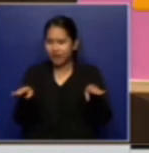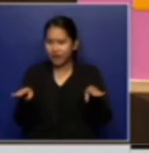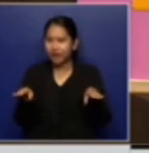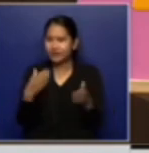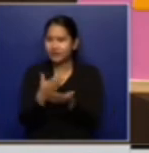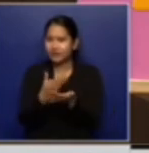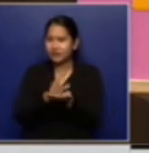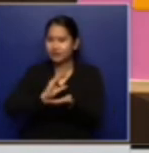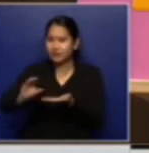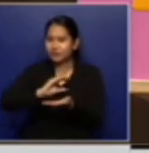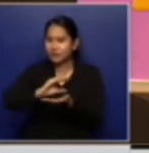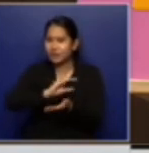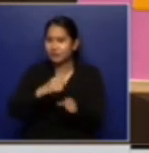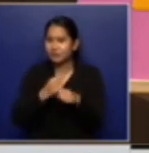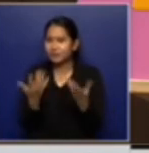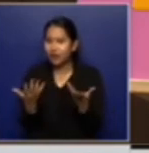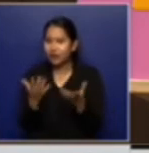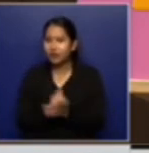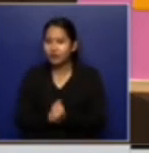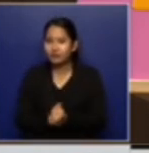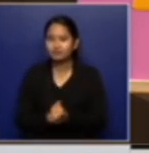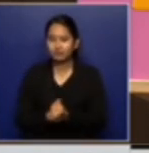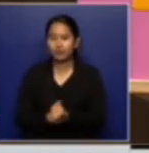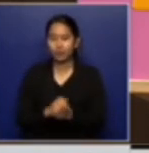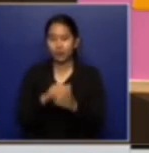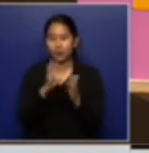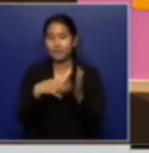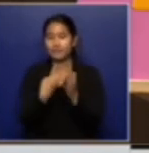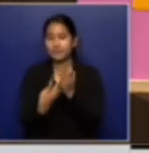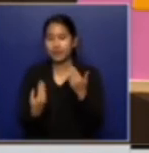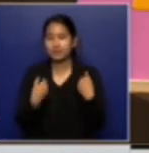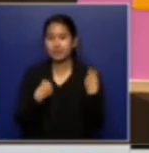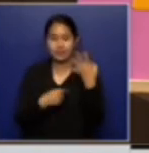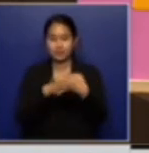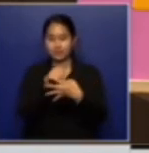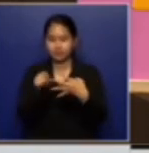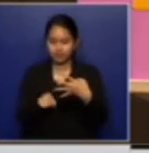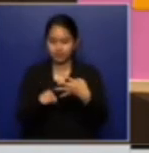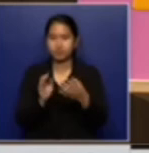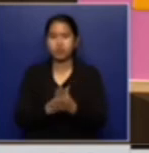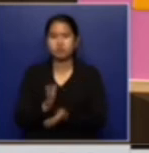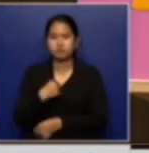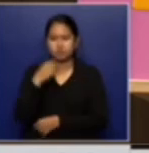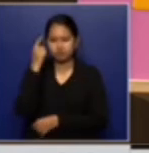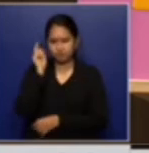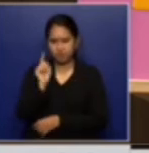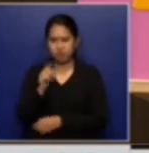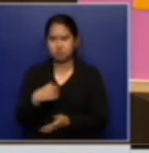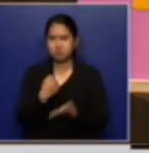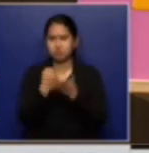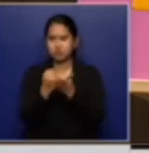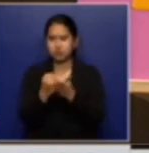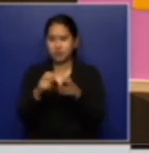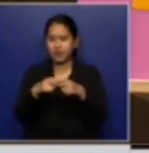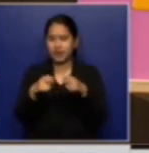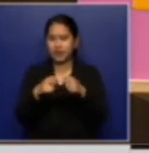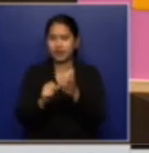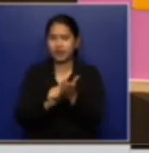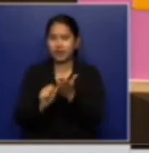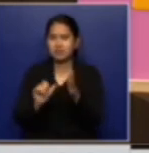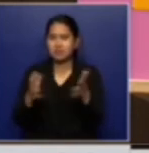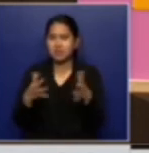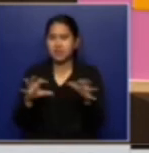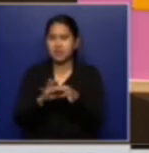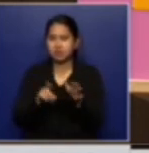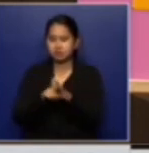งบ้างเกณฑ์ต่างๆที่วางไว้4มาตรการต่างๆเนี่ยผมว่ามันไม่ได้เอื้อประโยชน์ในการแก้ไขปัญหาเรื่องโควิด